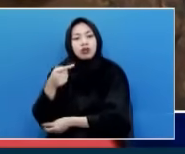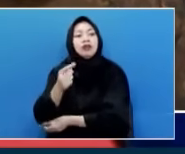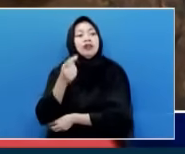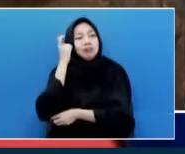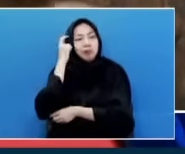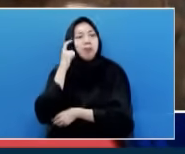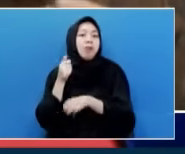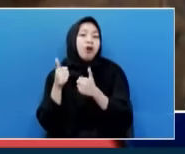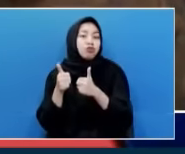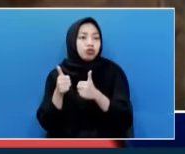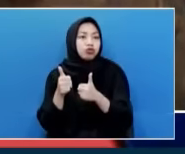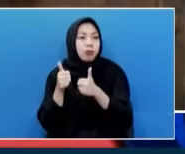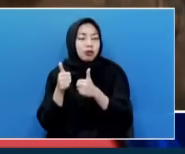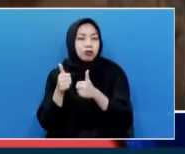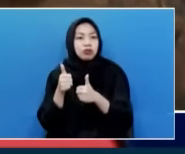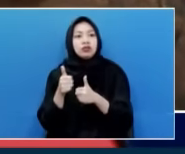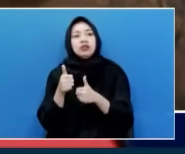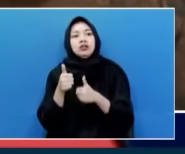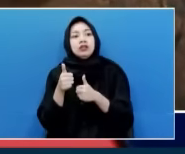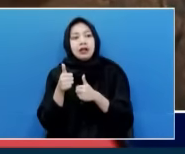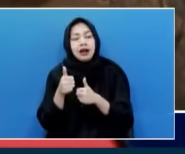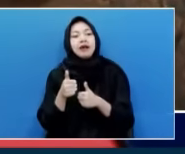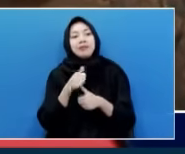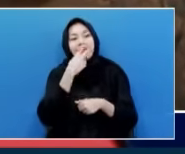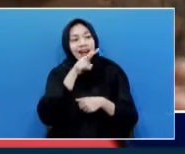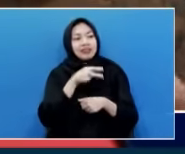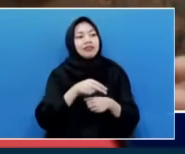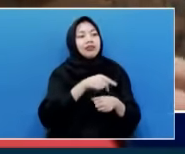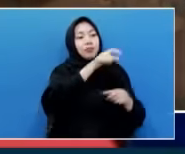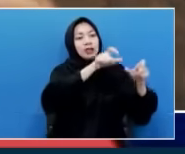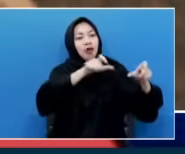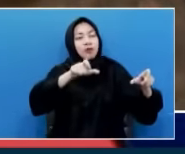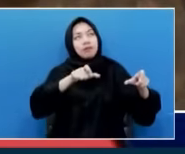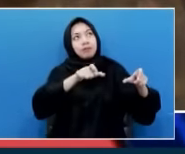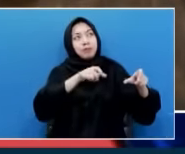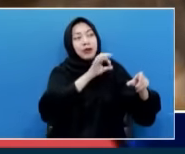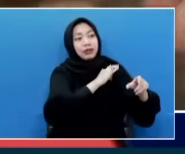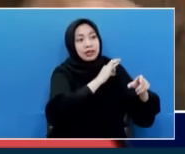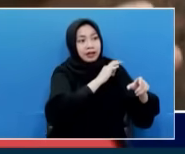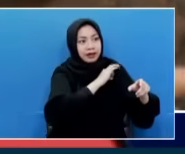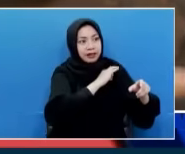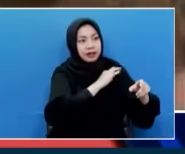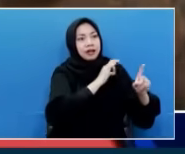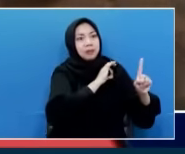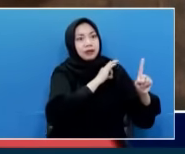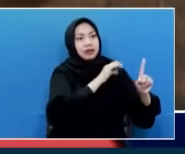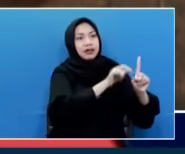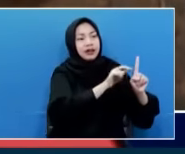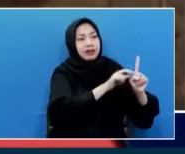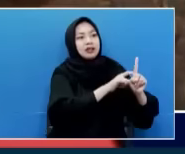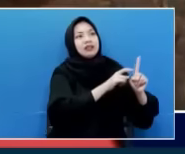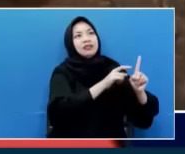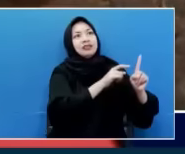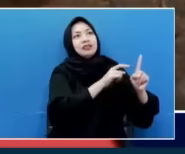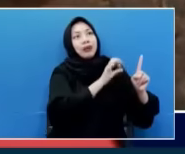diapresiasi karena problem awalnya ya memang konflik kepentingan Mbak konflik kepentingan antara Presiden dan bapak seorang giibran itu kan juga